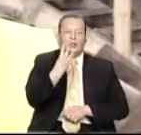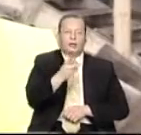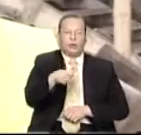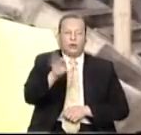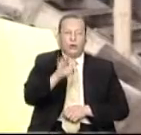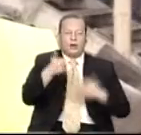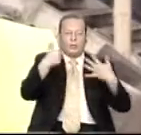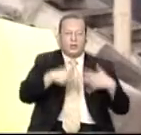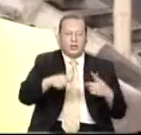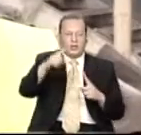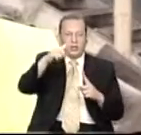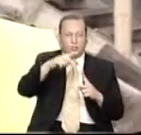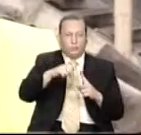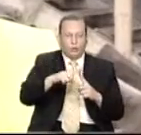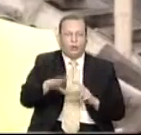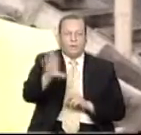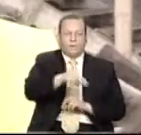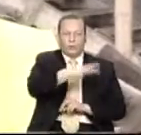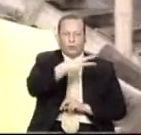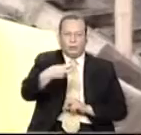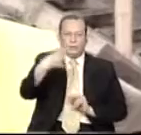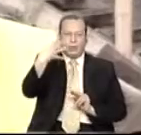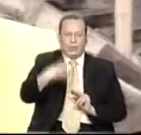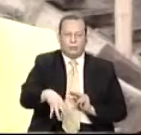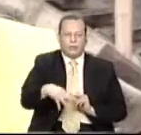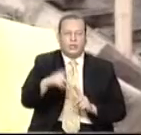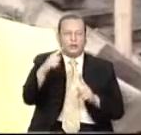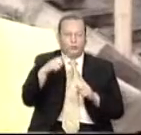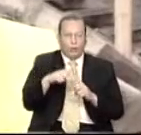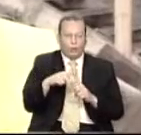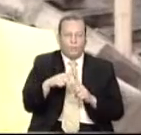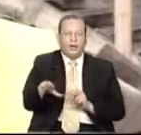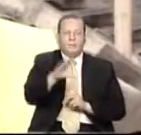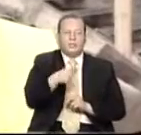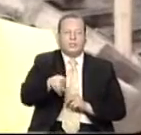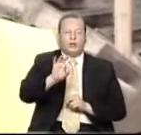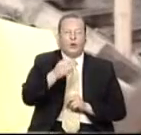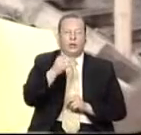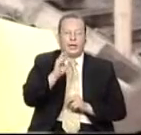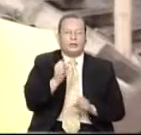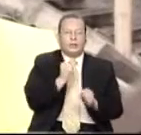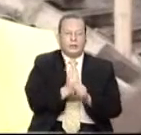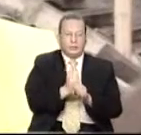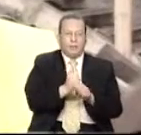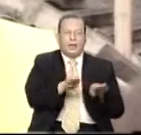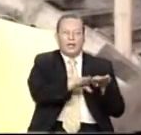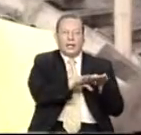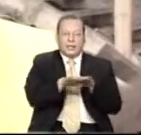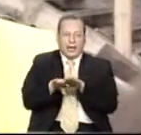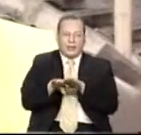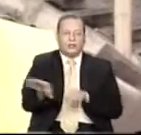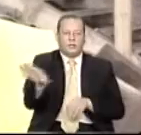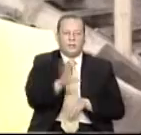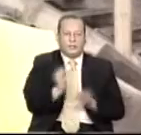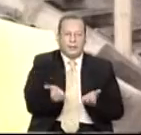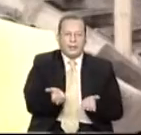domkratai po 60 tonų, viso 240 tonų. Visi domkratai dirba lygiagrečiai, tai yra, kad